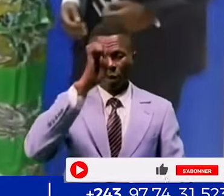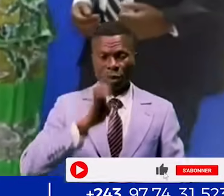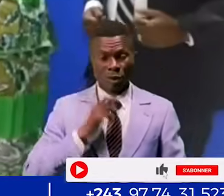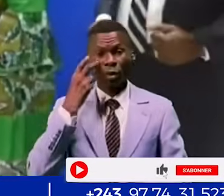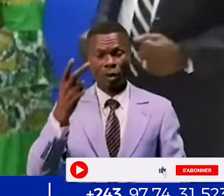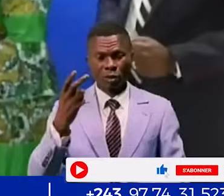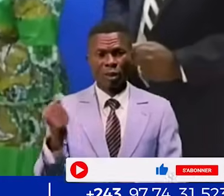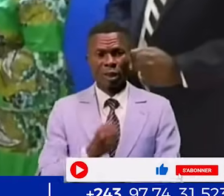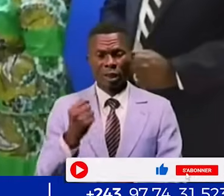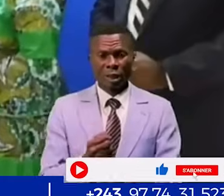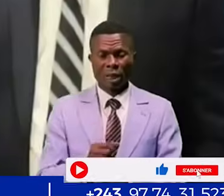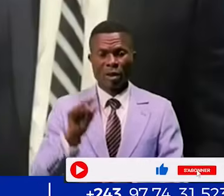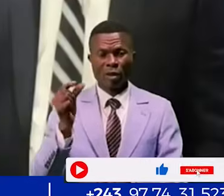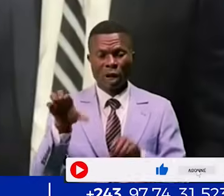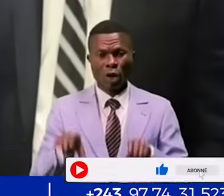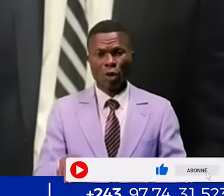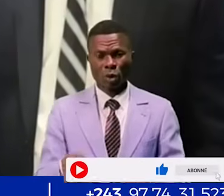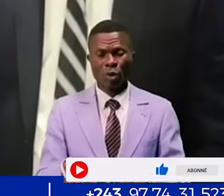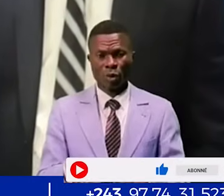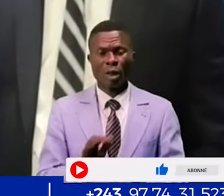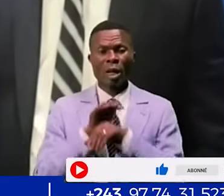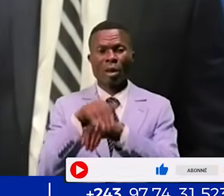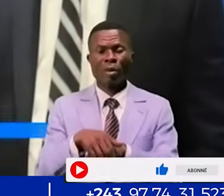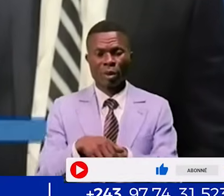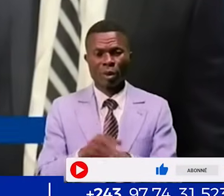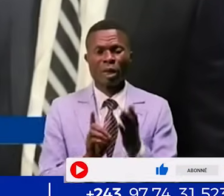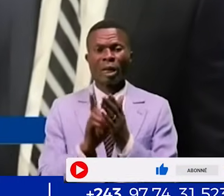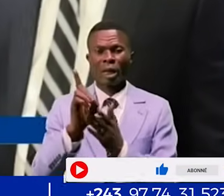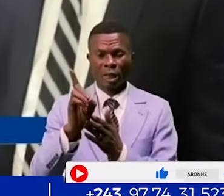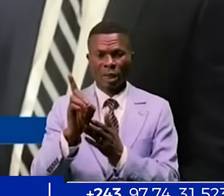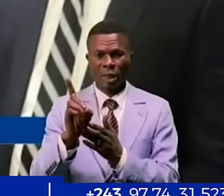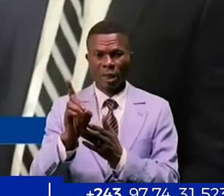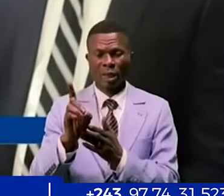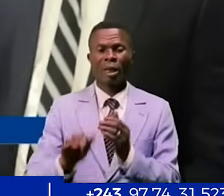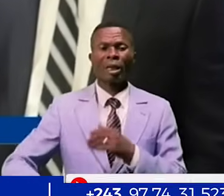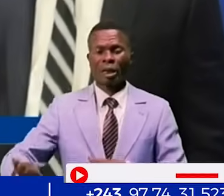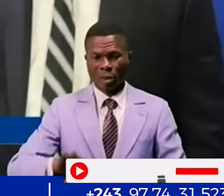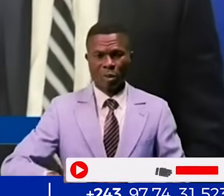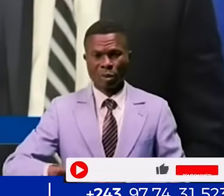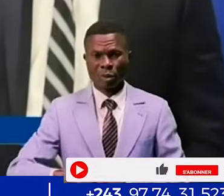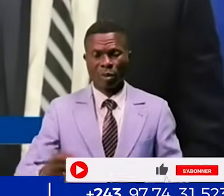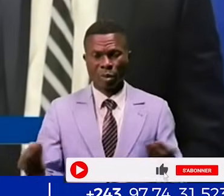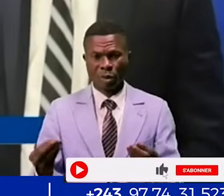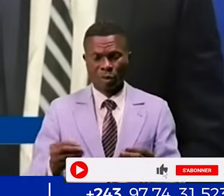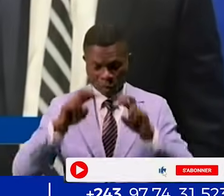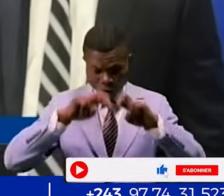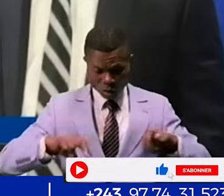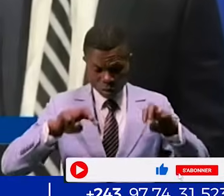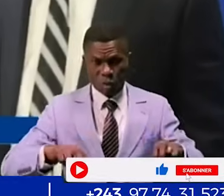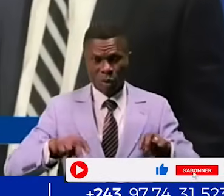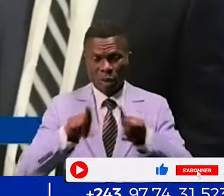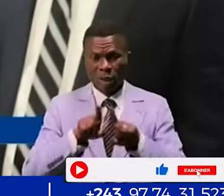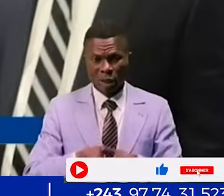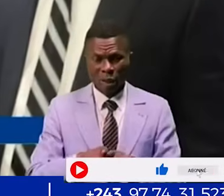que le Service géologique national du Congo puisse contribuer à l'essor de pays en pouvant faire la recherche et